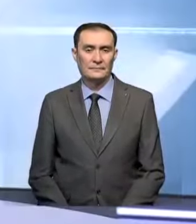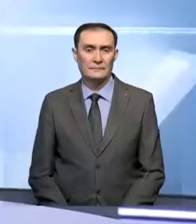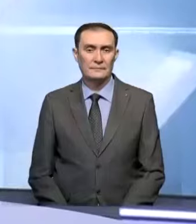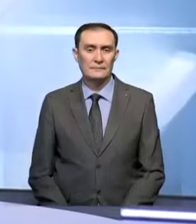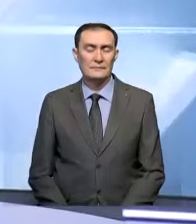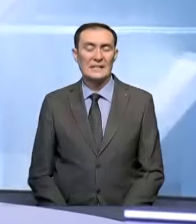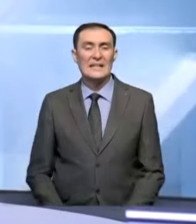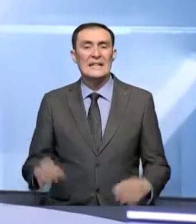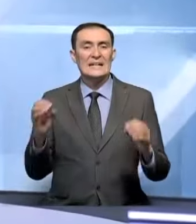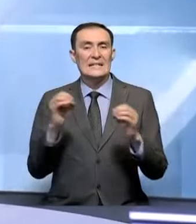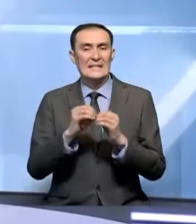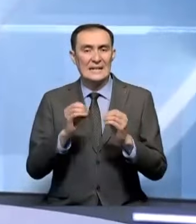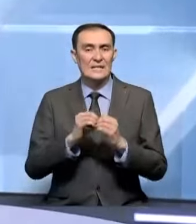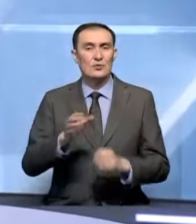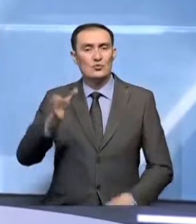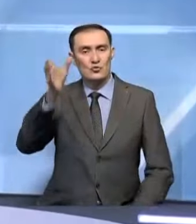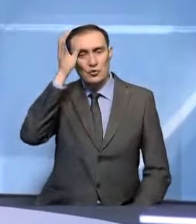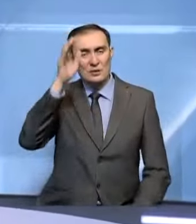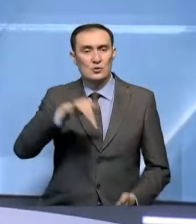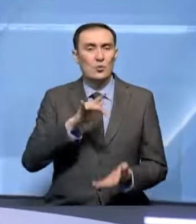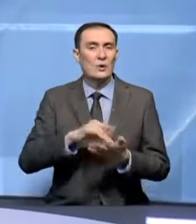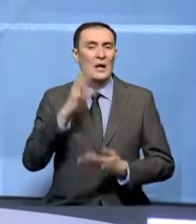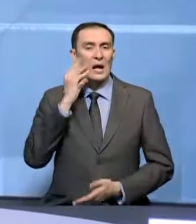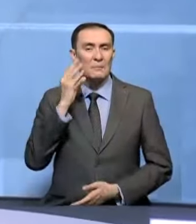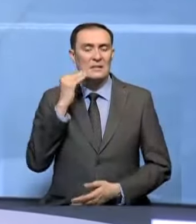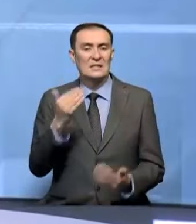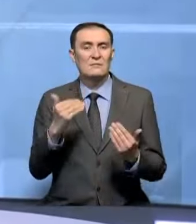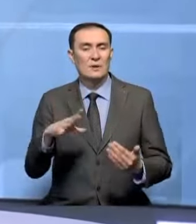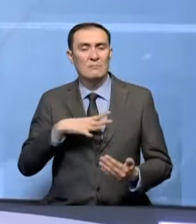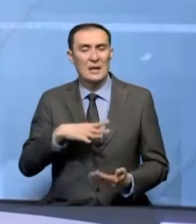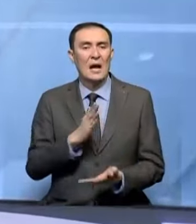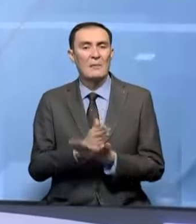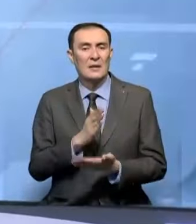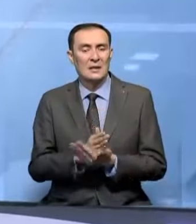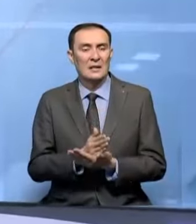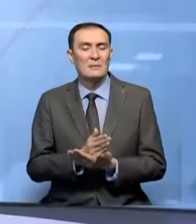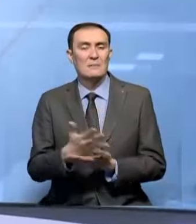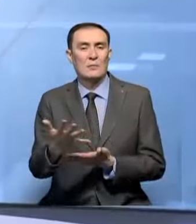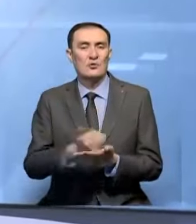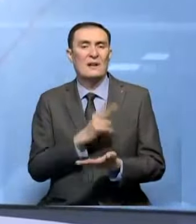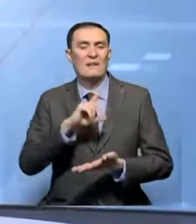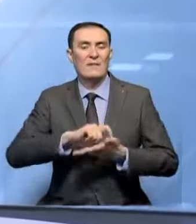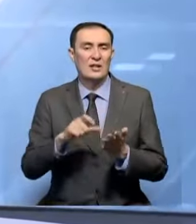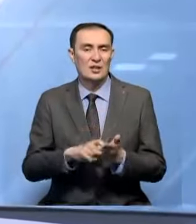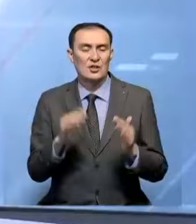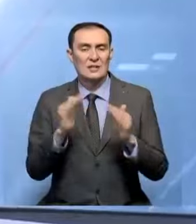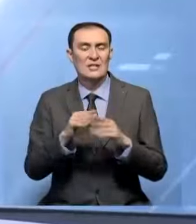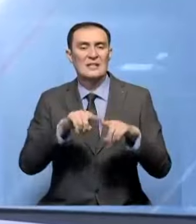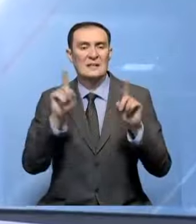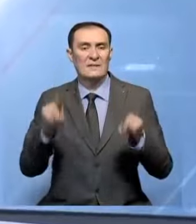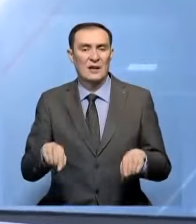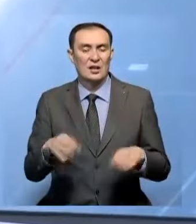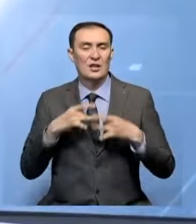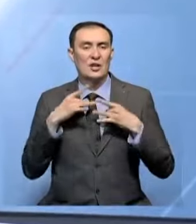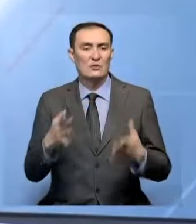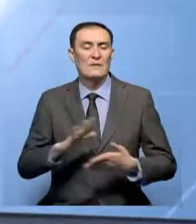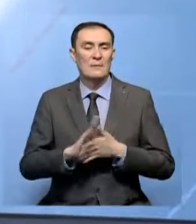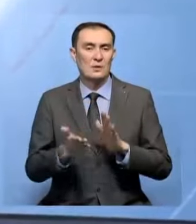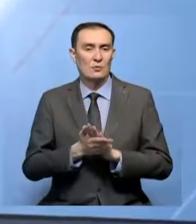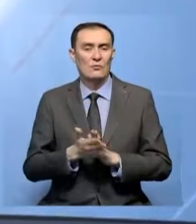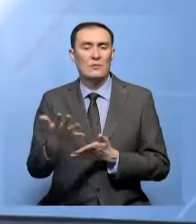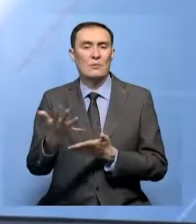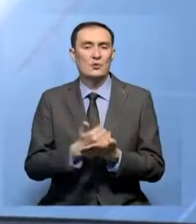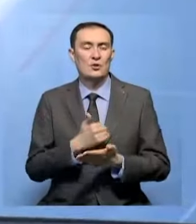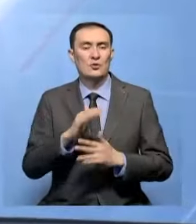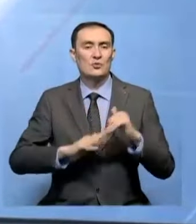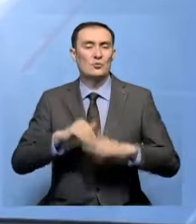Казахстан 10 учёных из Алмааты сегодня стали обладателями квартир жилищные сертификаты в торжественной обстановке они